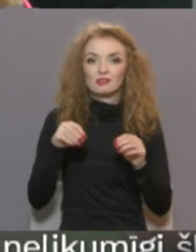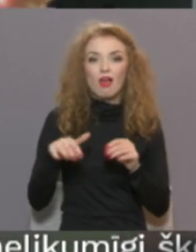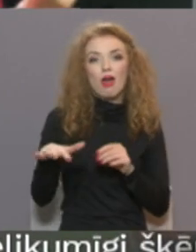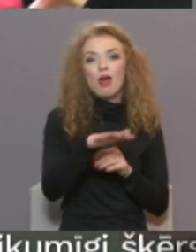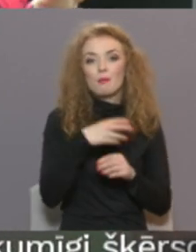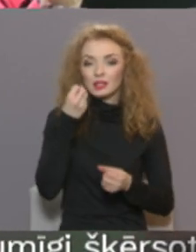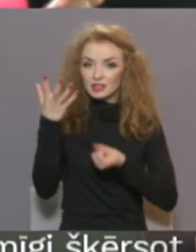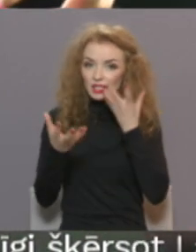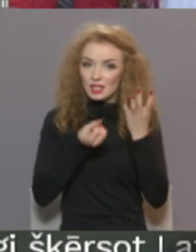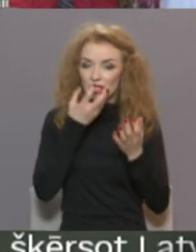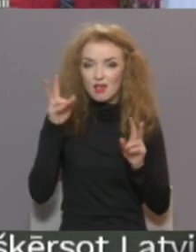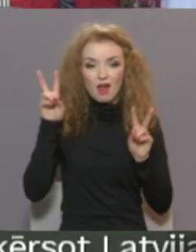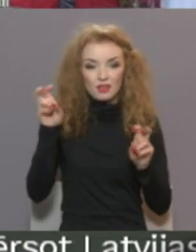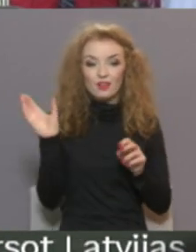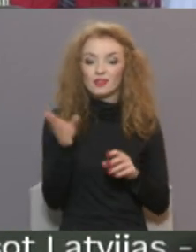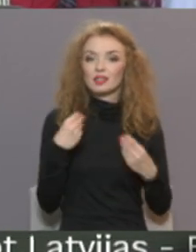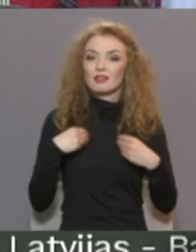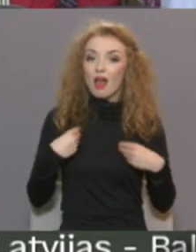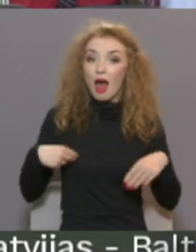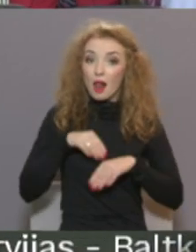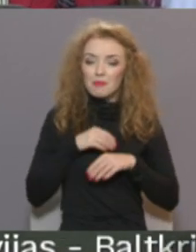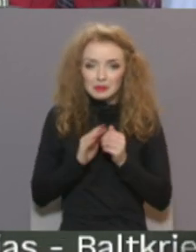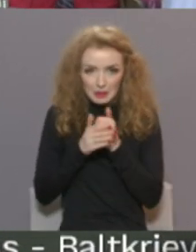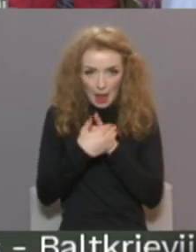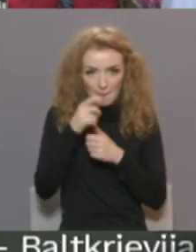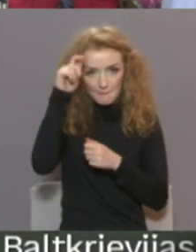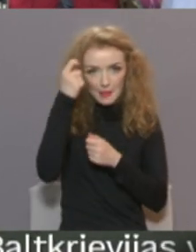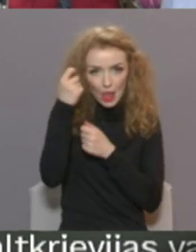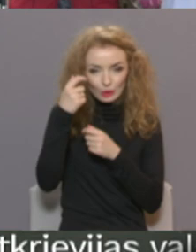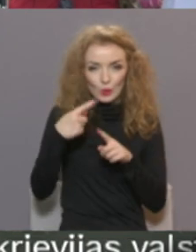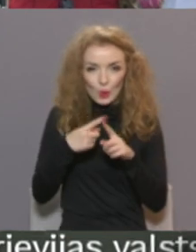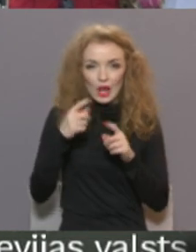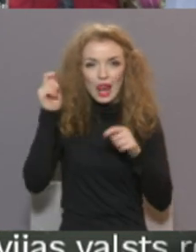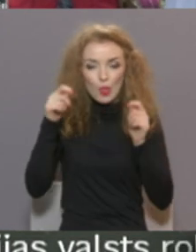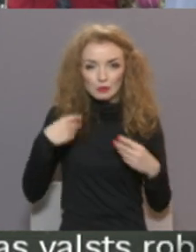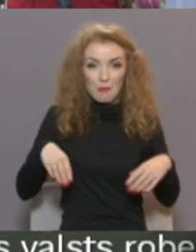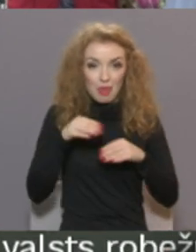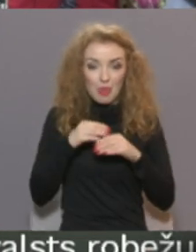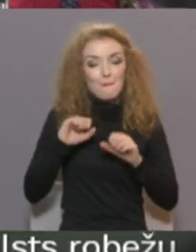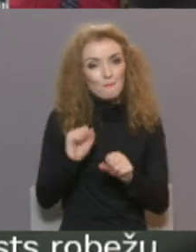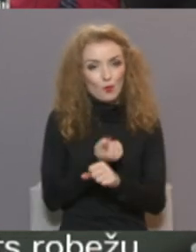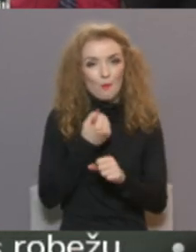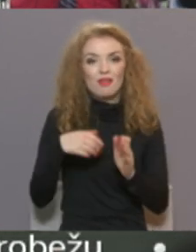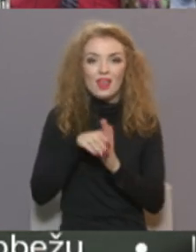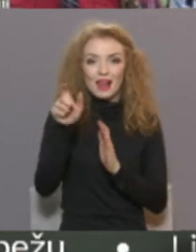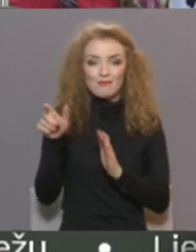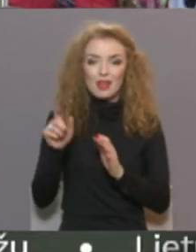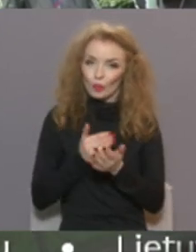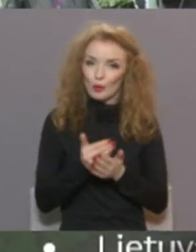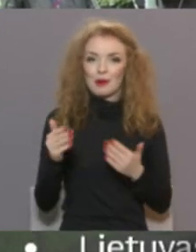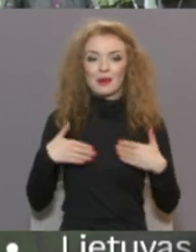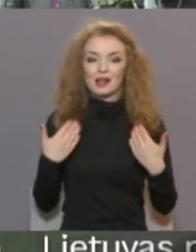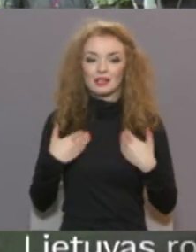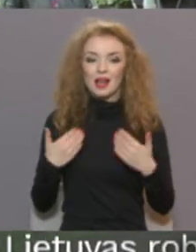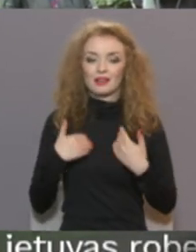Rīta pusē visi krāšņie tērpi gan bija paslēpti zem lietussargiem un lietusmetlīšiem, tomēr dalībnieku prieku tas nemazināja.